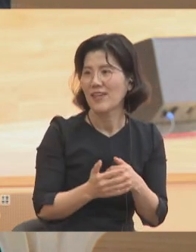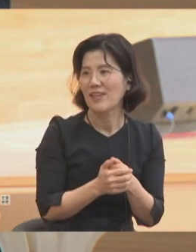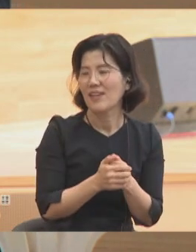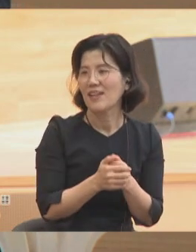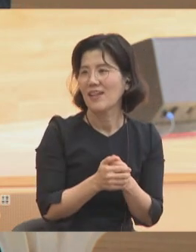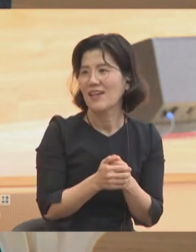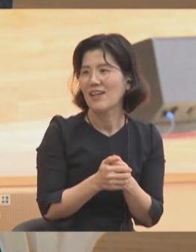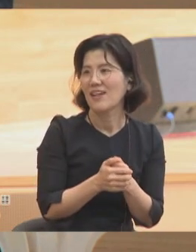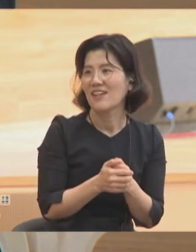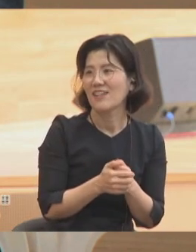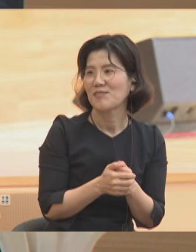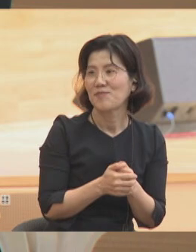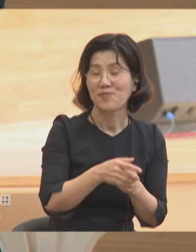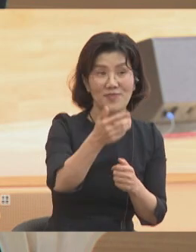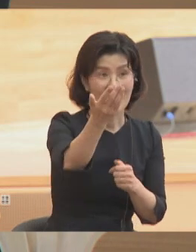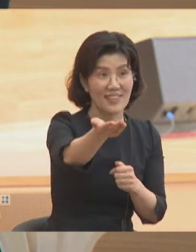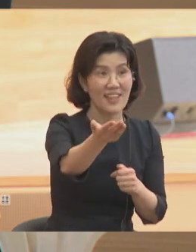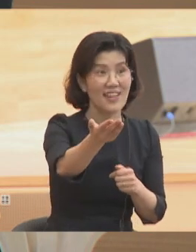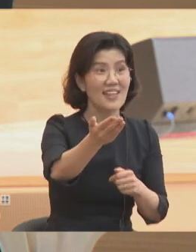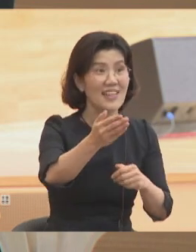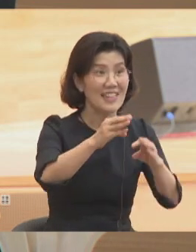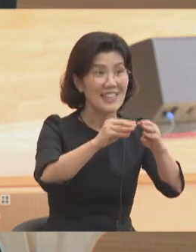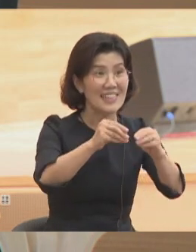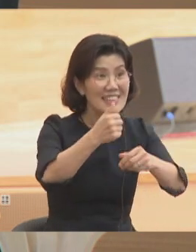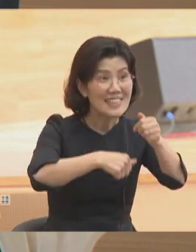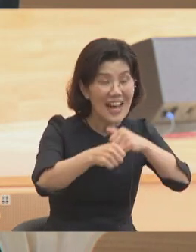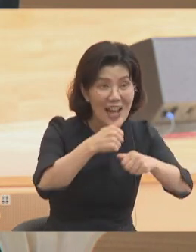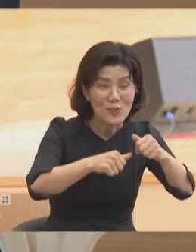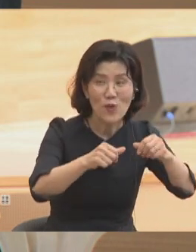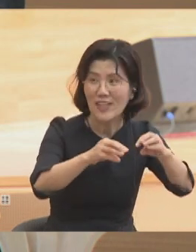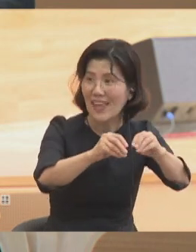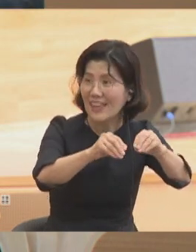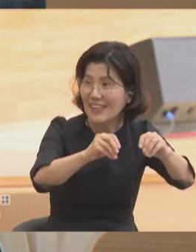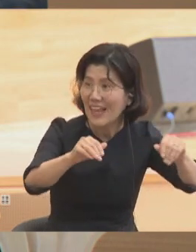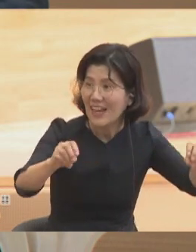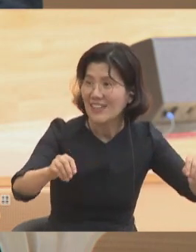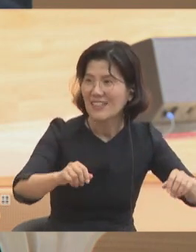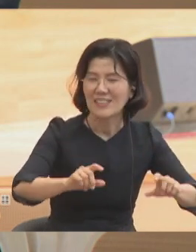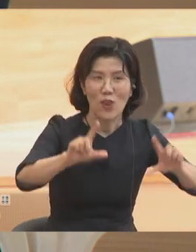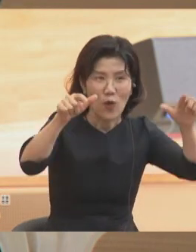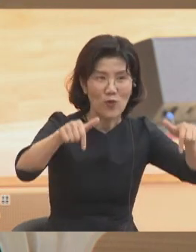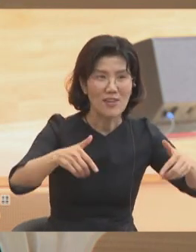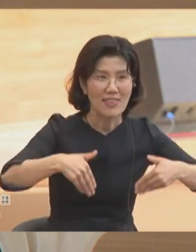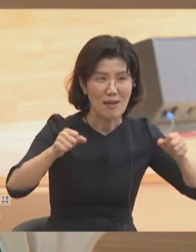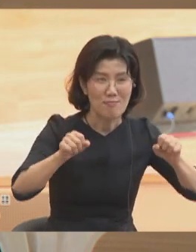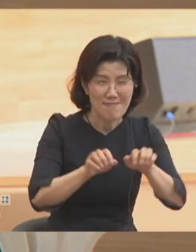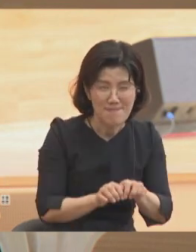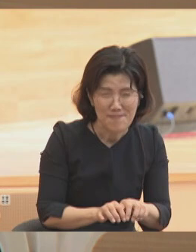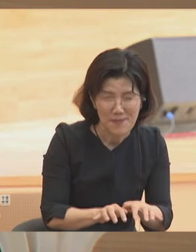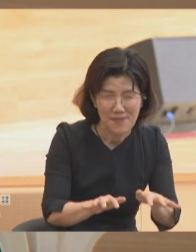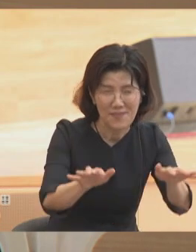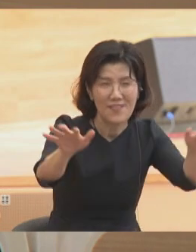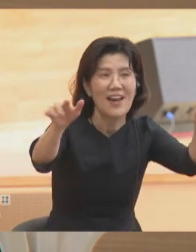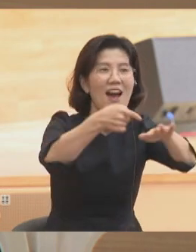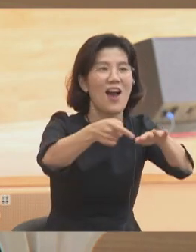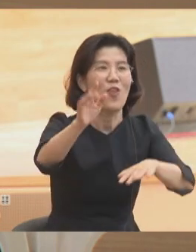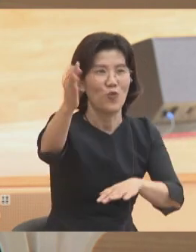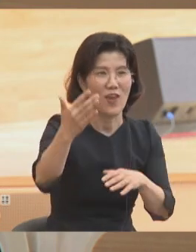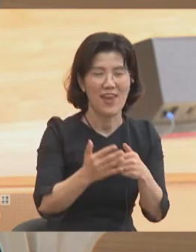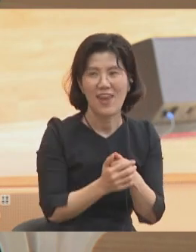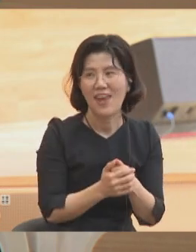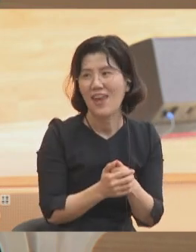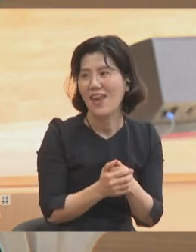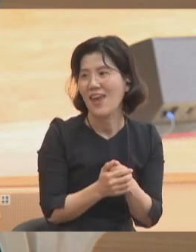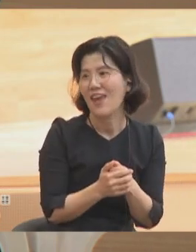티끌같이 되어 내가 서쪽과 동쪽과 북쪽과 남쪽으로 퍼져나갈지며 땅의 모든 족속이 너와 내